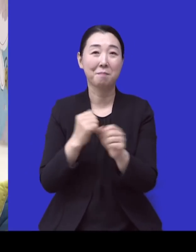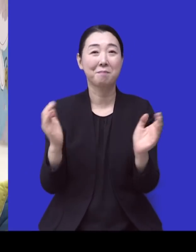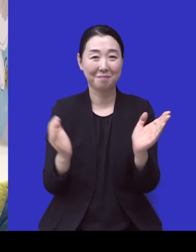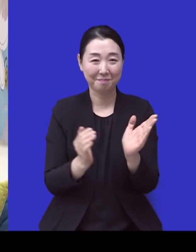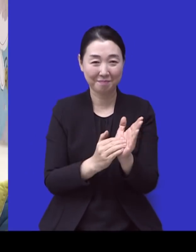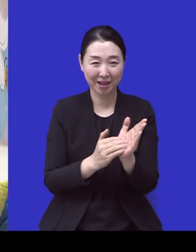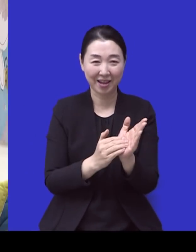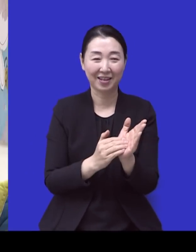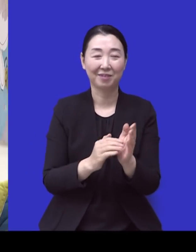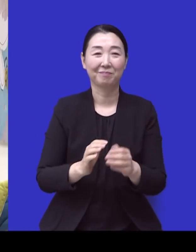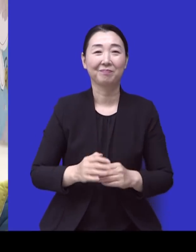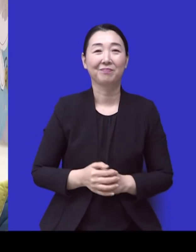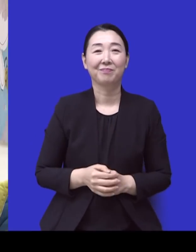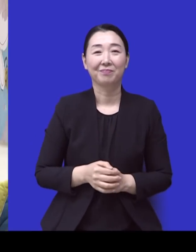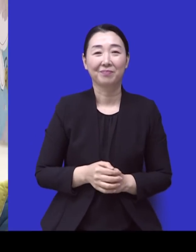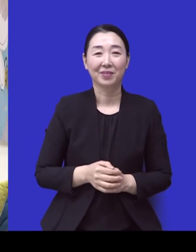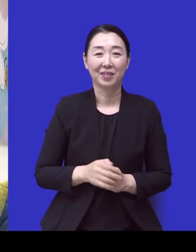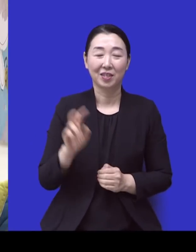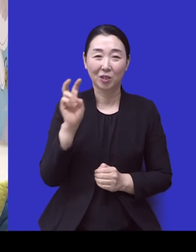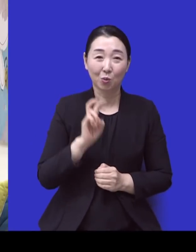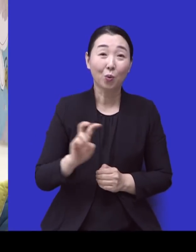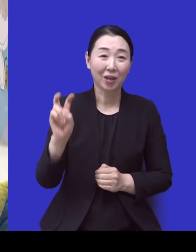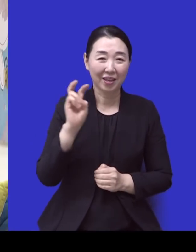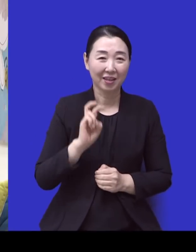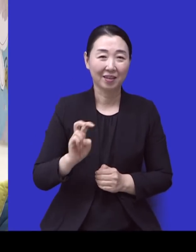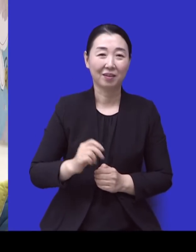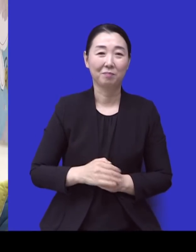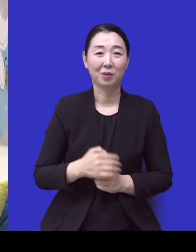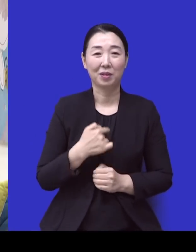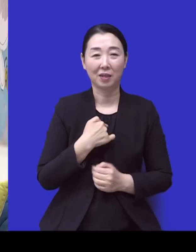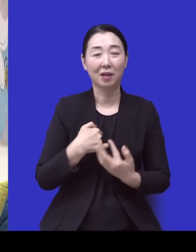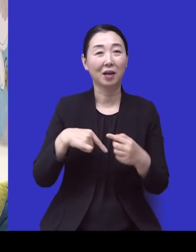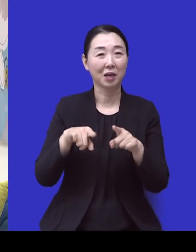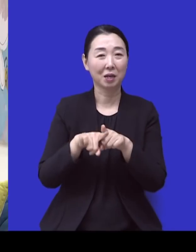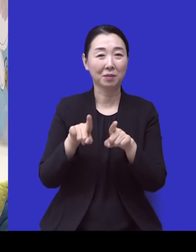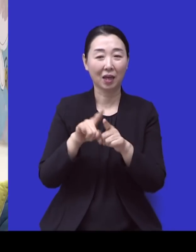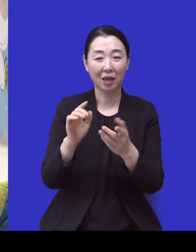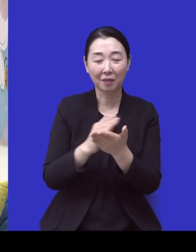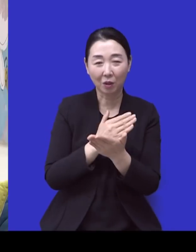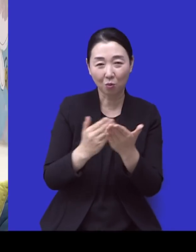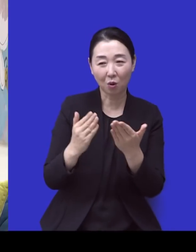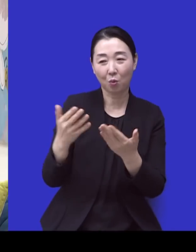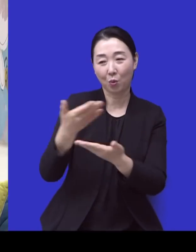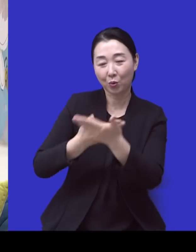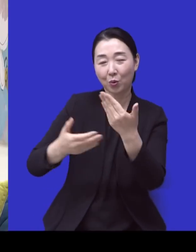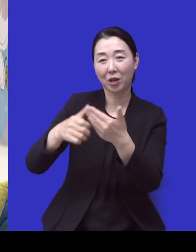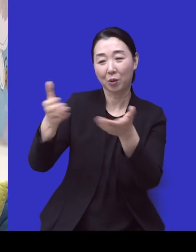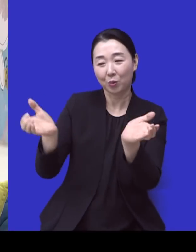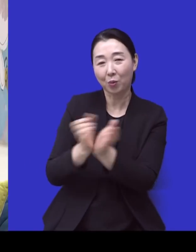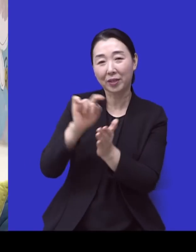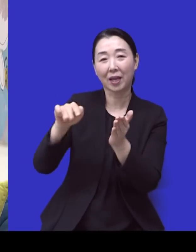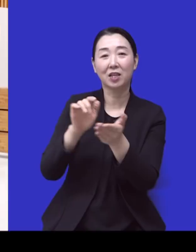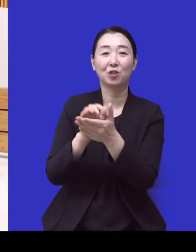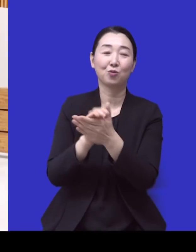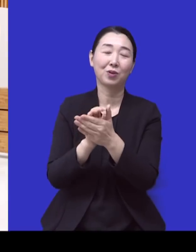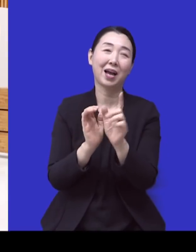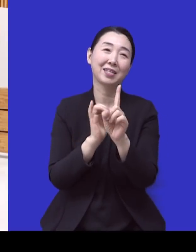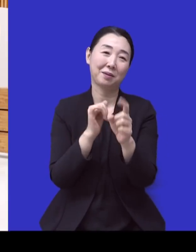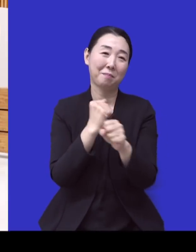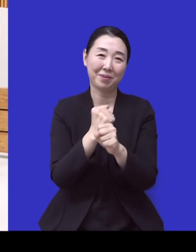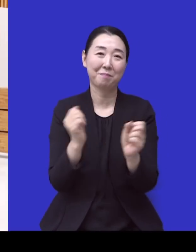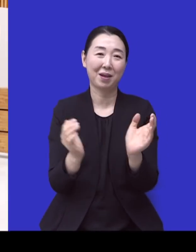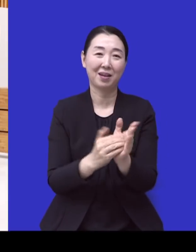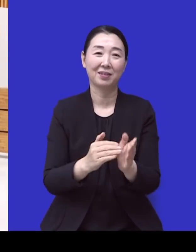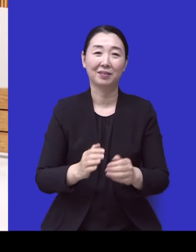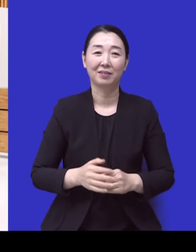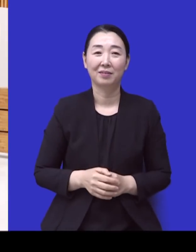작곡을 한 곡이 있는데 네네. 이 곡은 이제 저가 함께 나눔을 하고 교제하는 공동체 안에 있는 친구 한 명이랑 만든